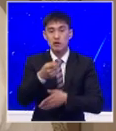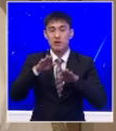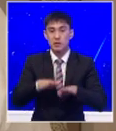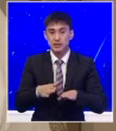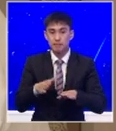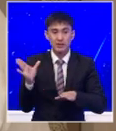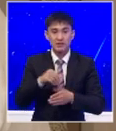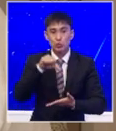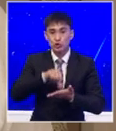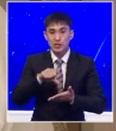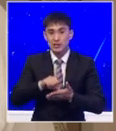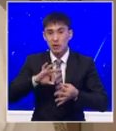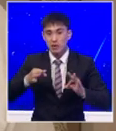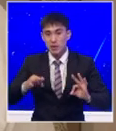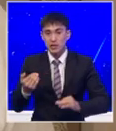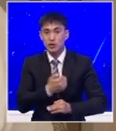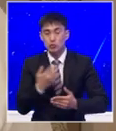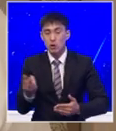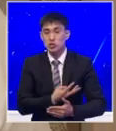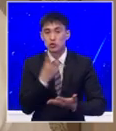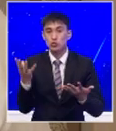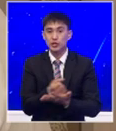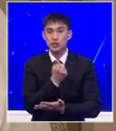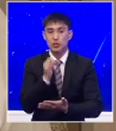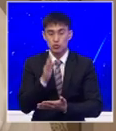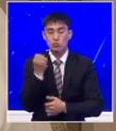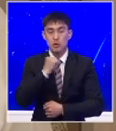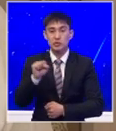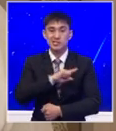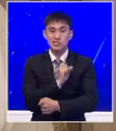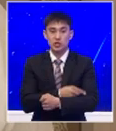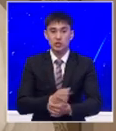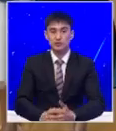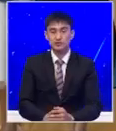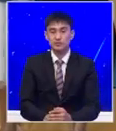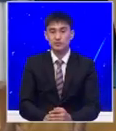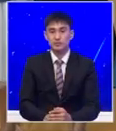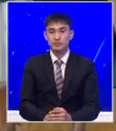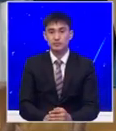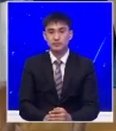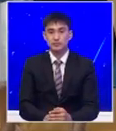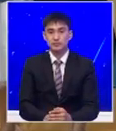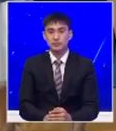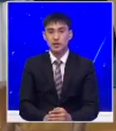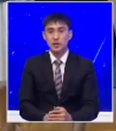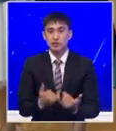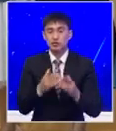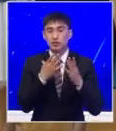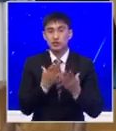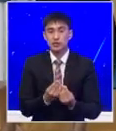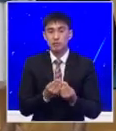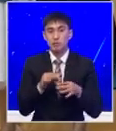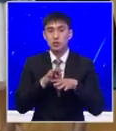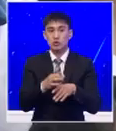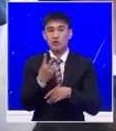места. Всем участникам олимпиады хочу пожелать удачи. Пусть победит сильнейший. На сегодняшний день уже прошло